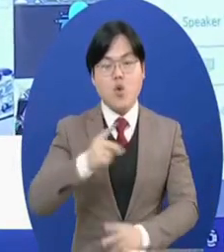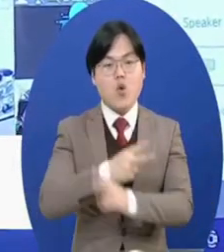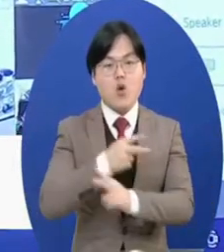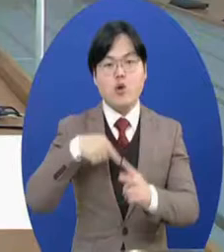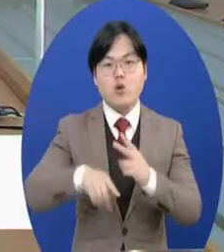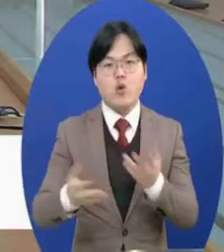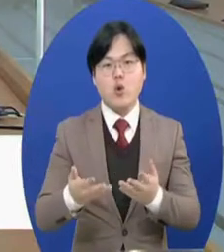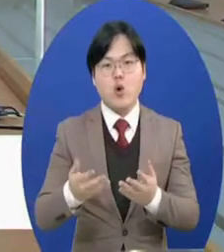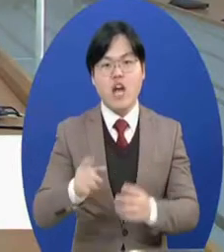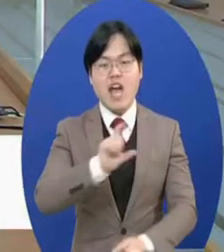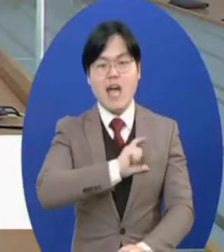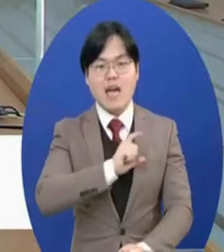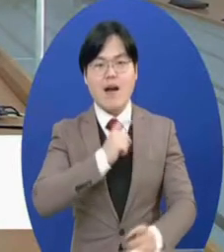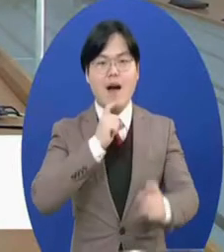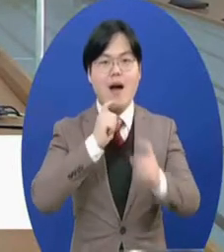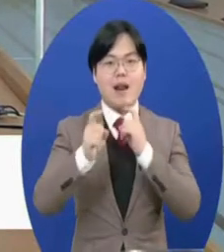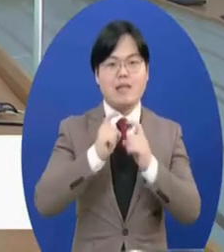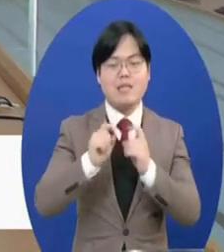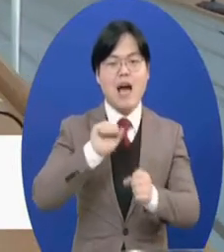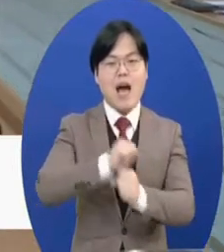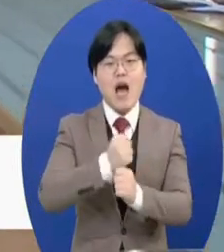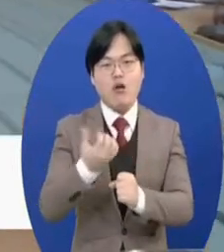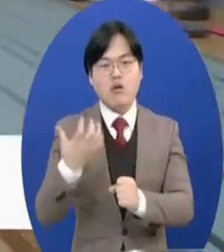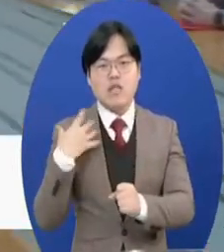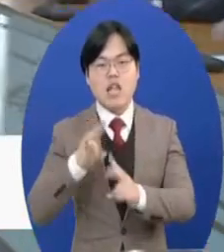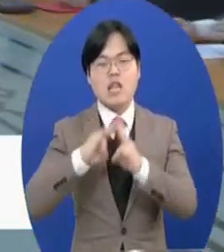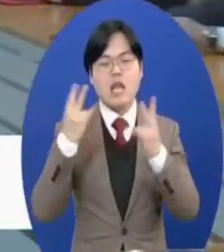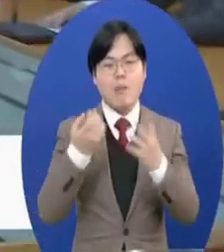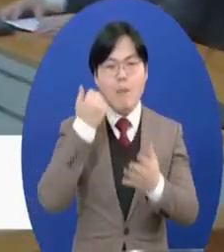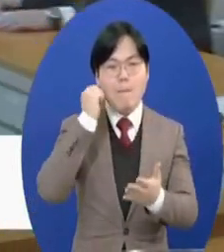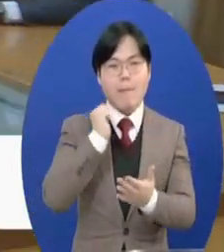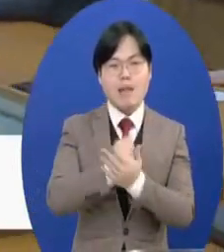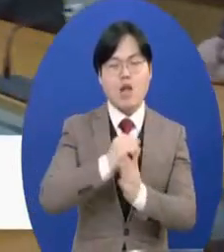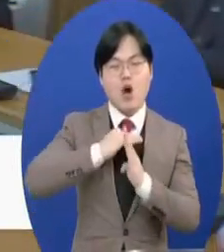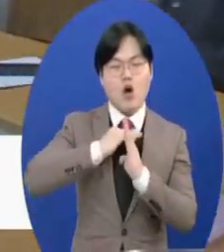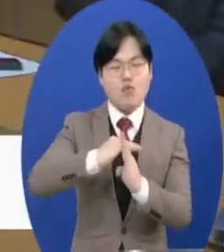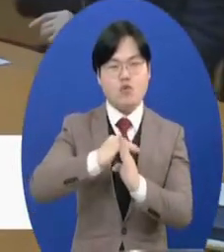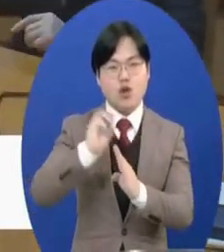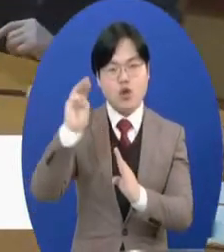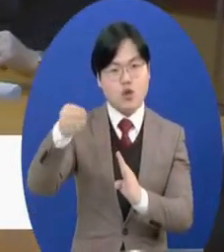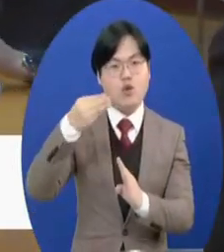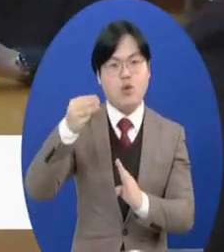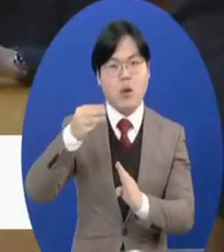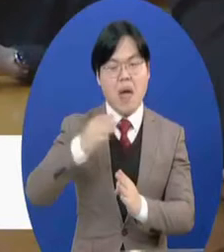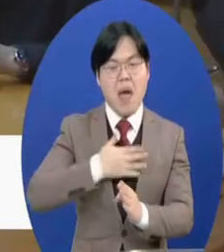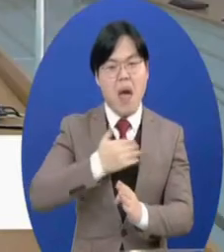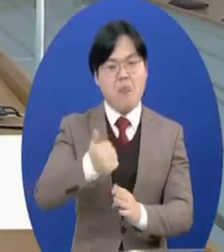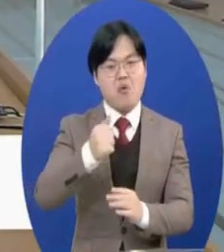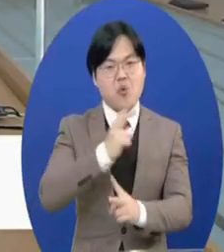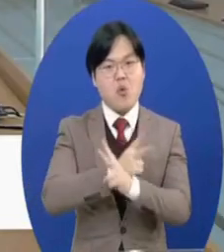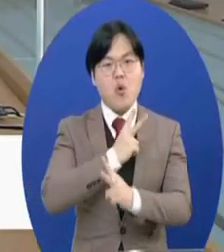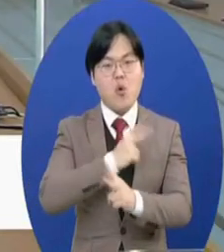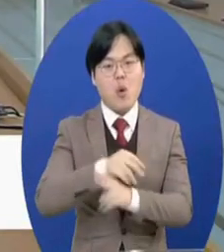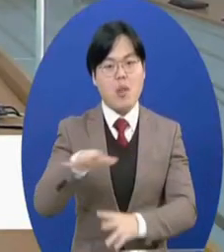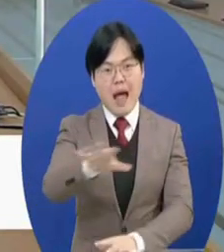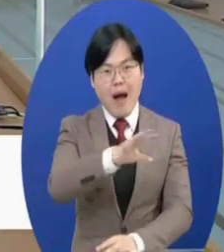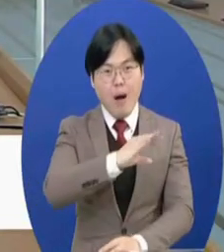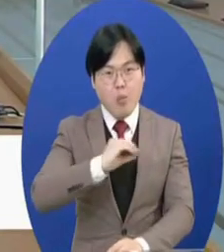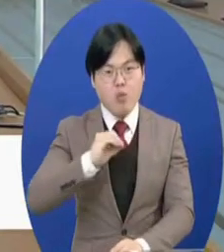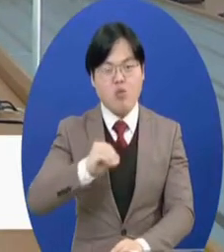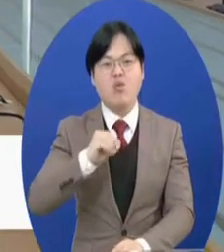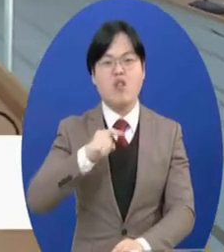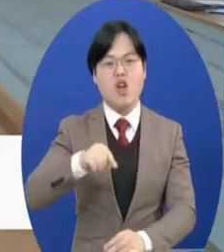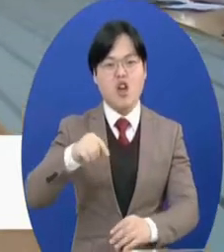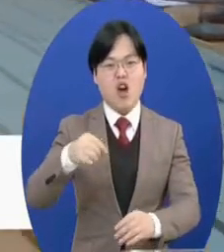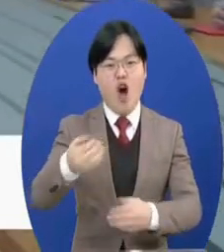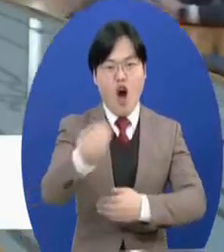оролцогчдын эрх үүрэг, хариуцлага, нийгмийн баталгааны талаар оновчтой тодорхой амьд хууль болгоход та бүхний үүрэг оролцоо хамгаас